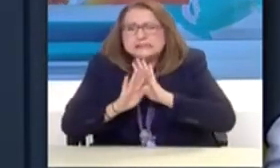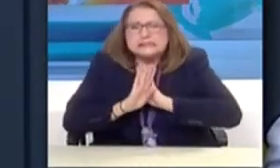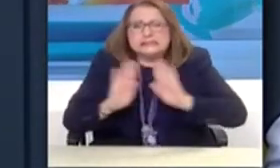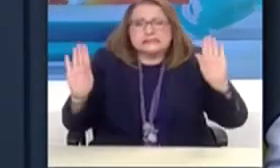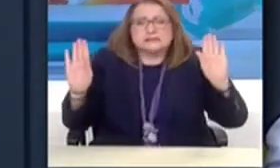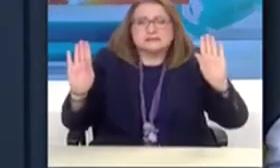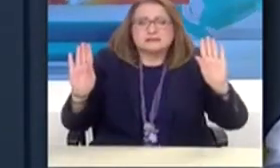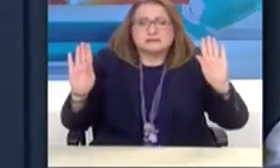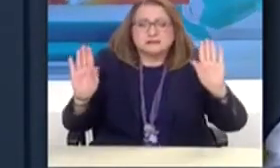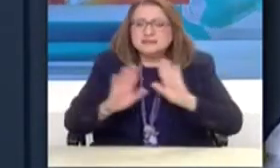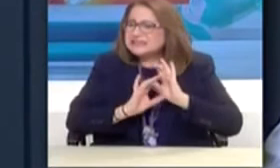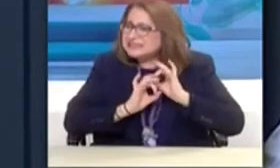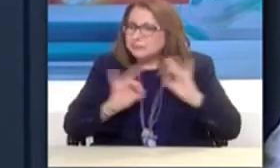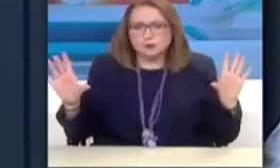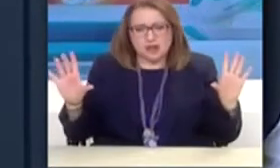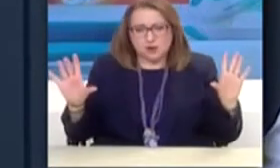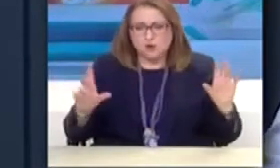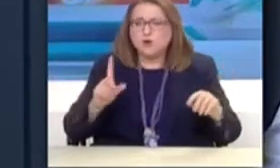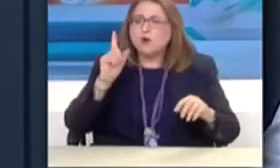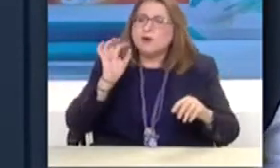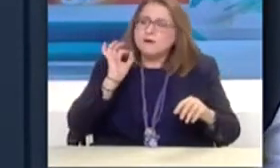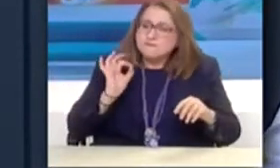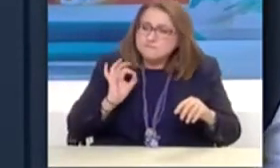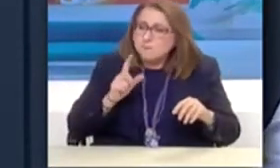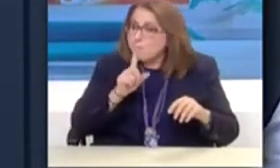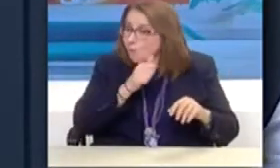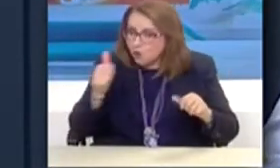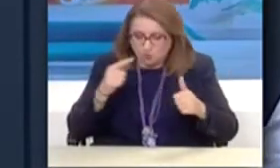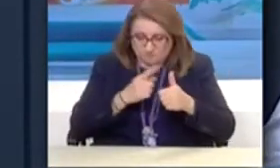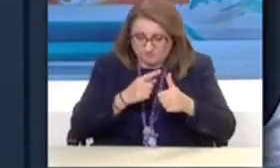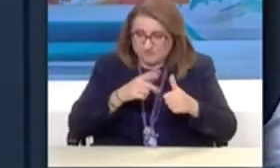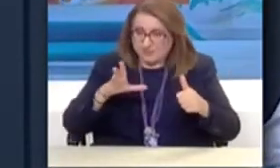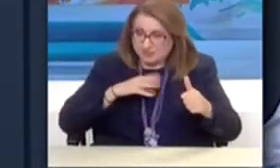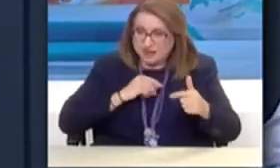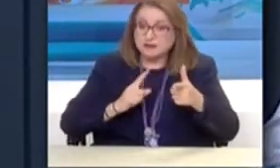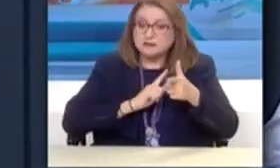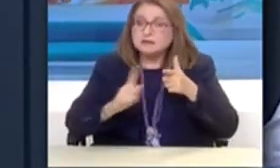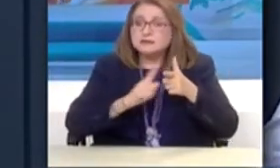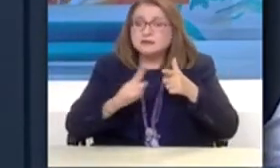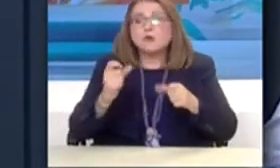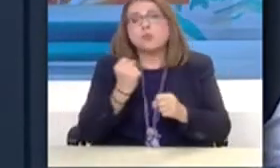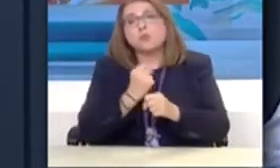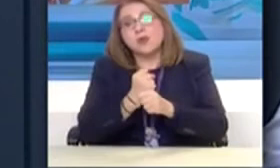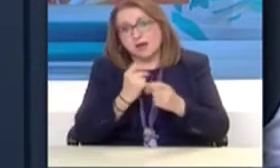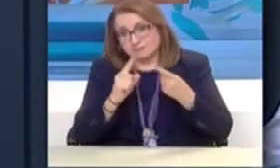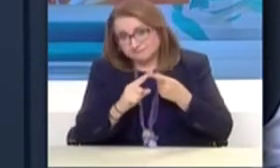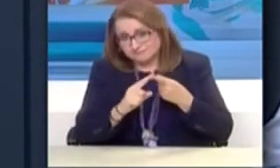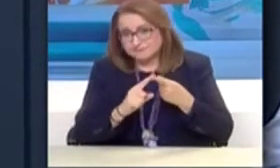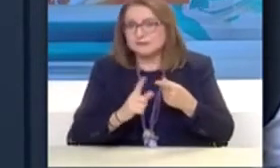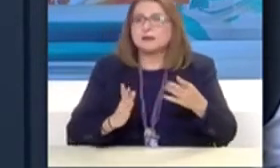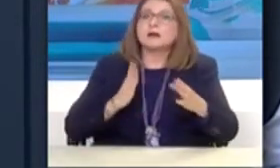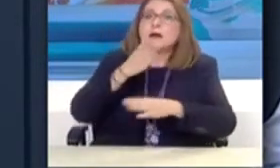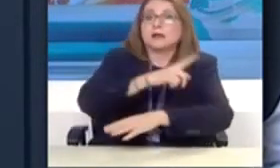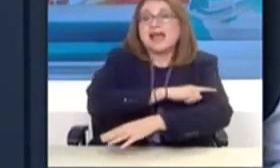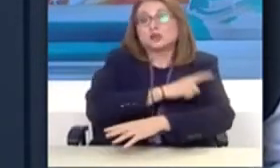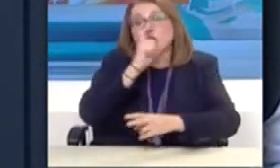μόνο αναγκών. Αποδεκτές εξαιρέσεις υπάρχουν αποκλειστικά για τη μετάβαση στην εργασία, επίσκεψη στο